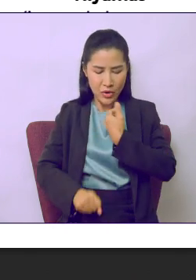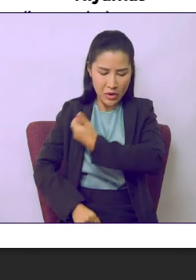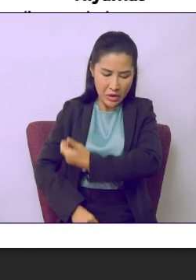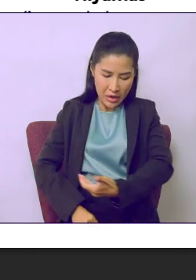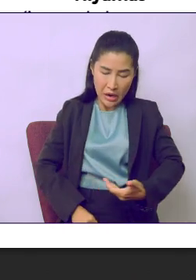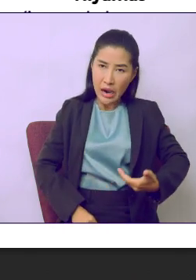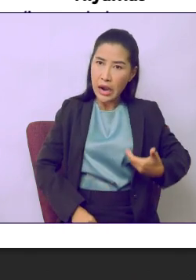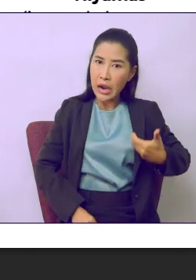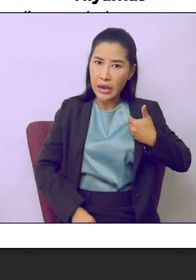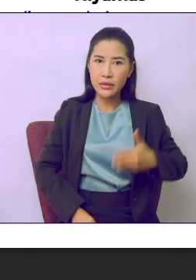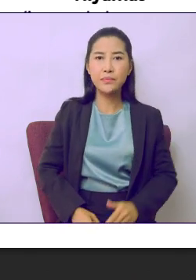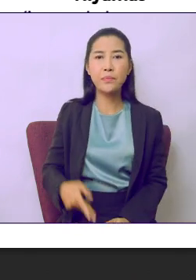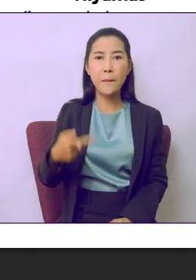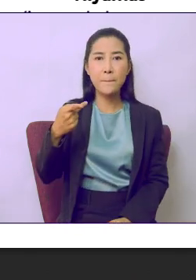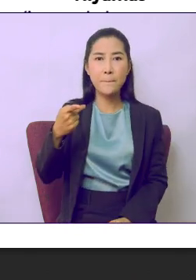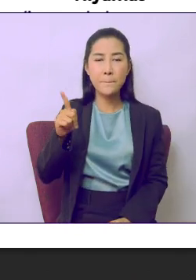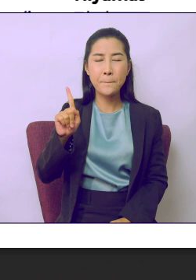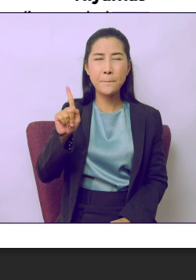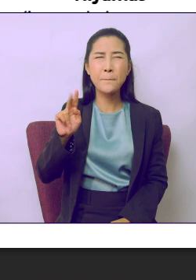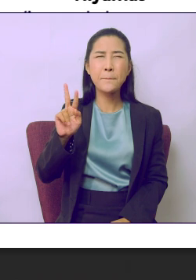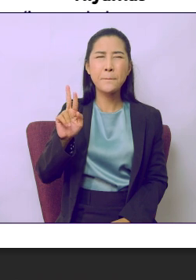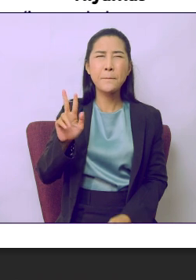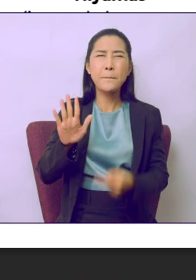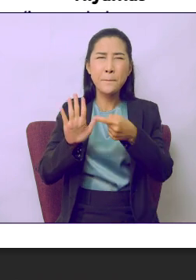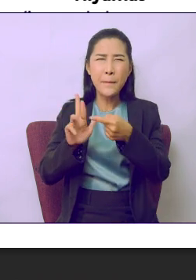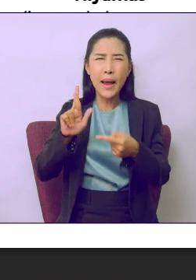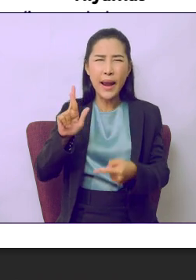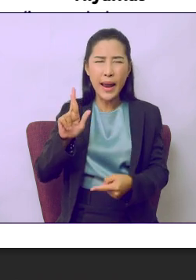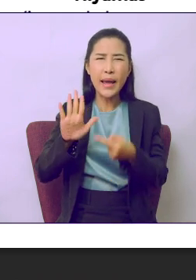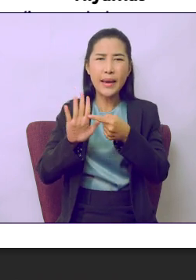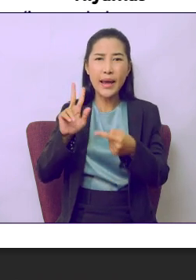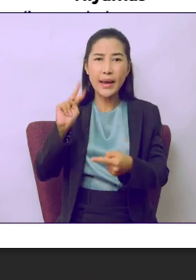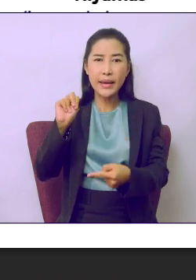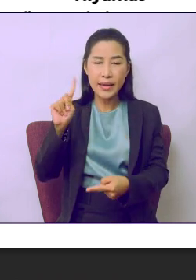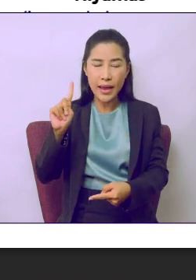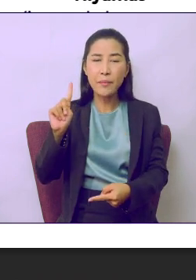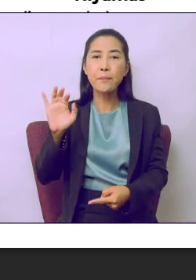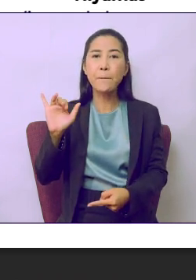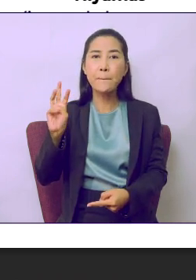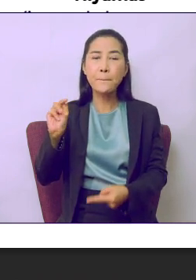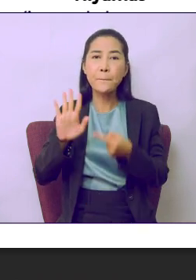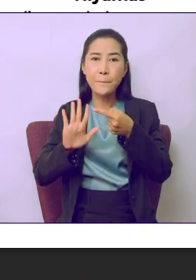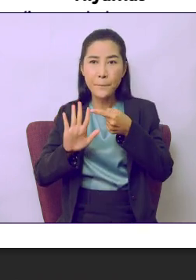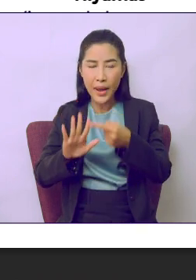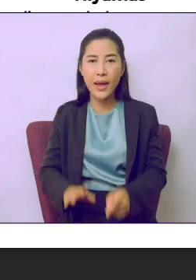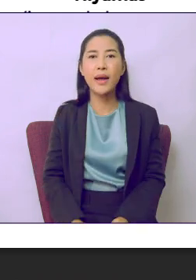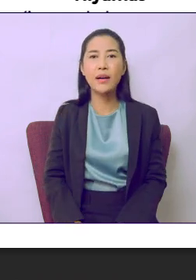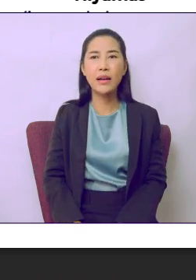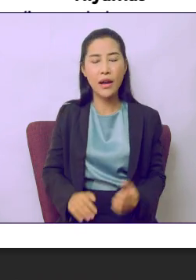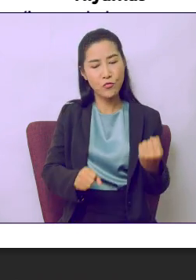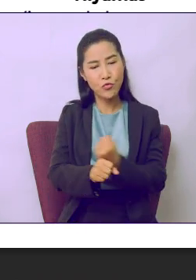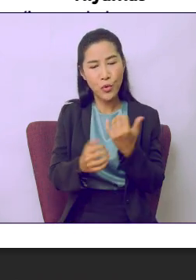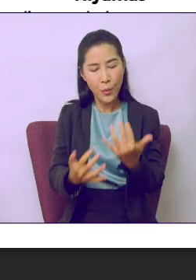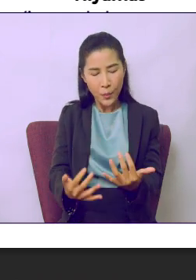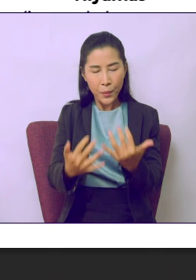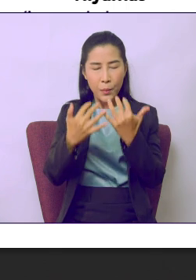อาสนะนะครับปราณะนะครับก็คือการฝึกควบคุมลมหายใจนะครับปรัชญาาระนะครับ